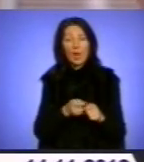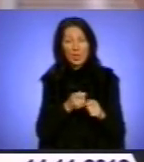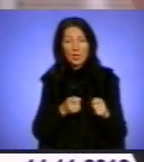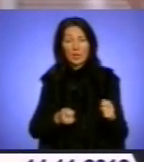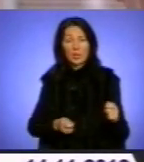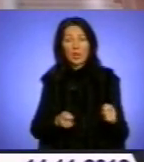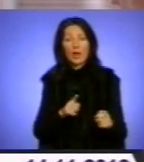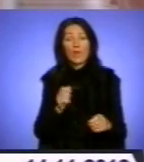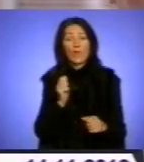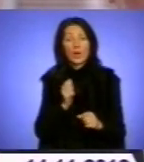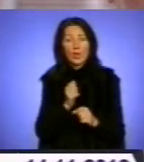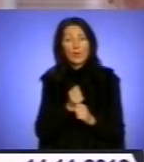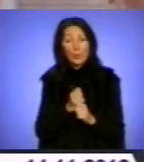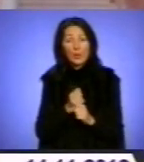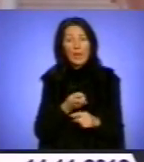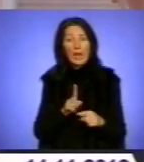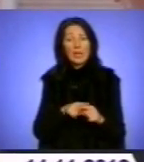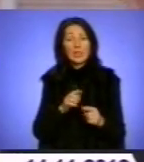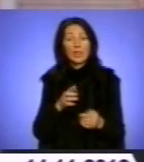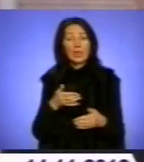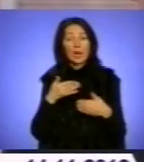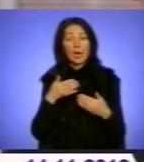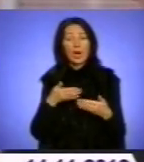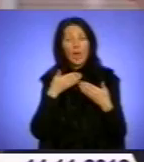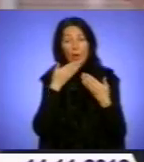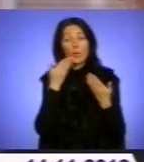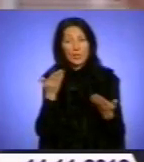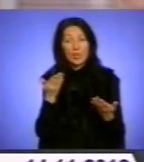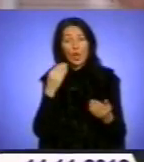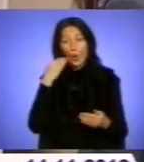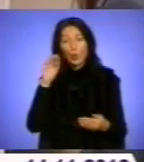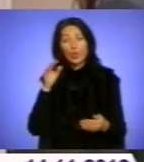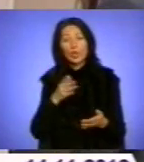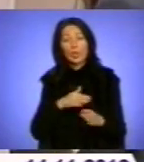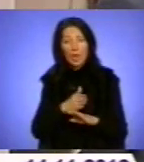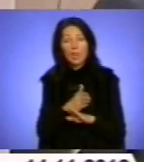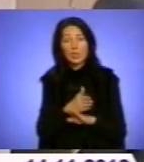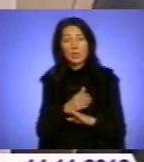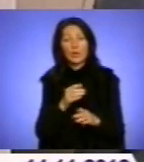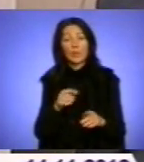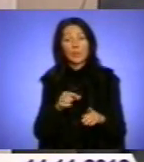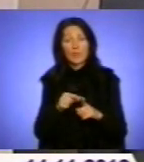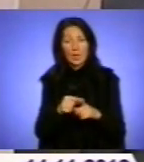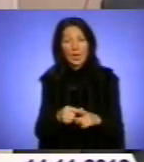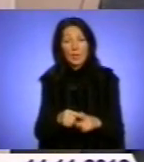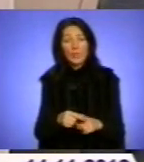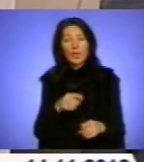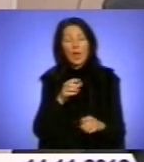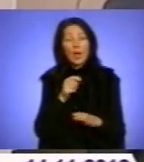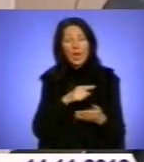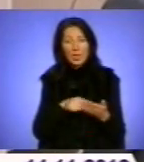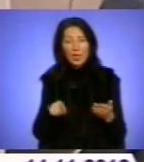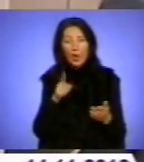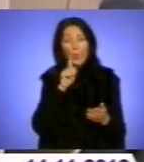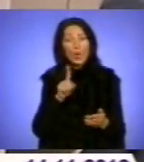звернень і поліпшити якість звернень. Микола Азаров зазначив, поки що прийнято рішення